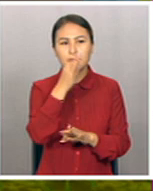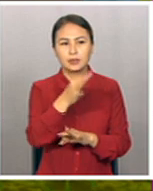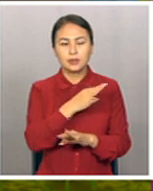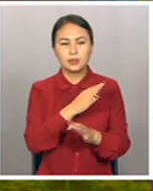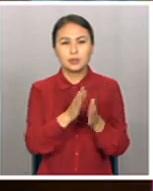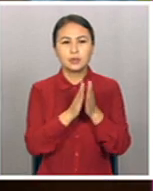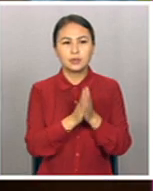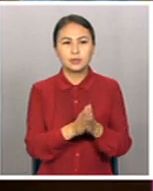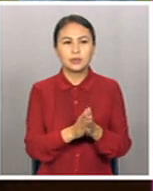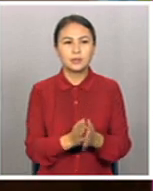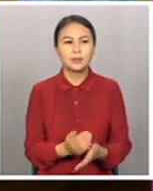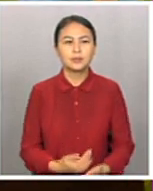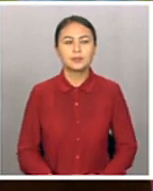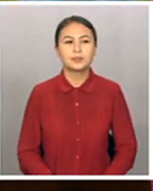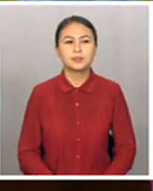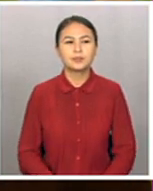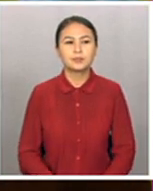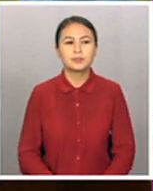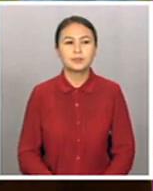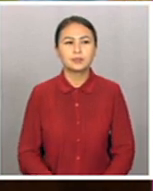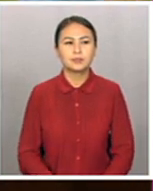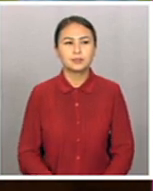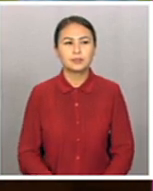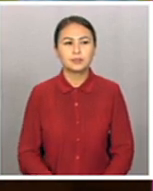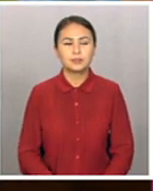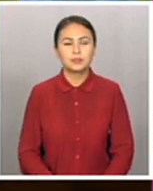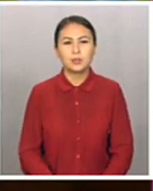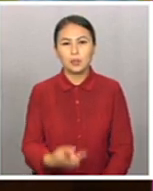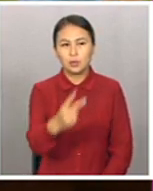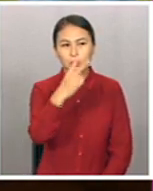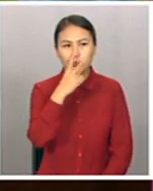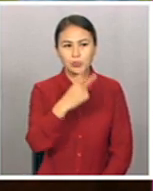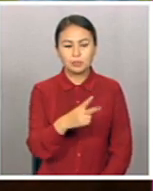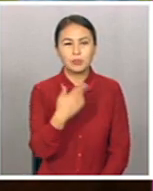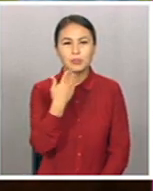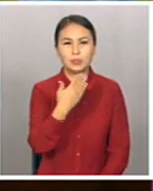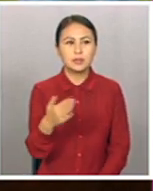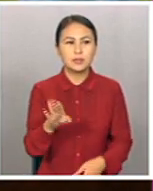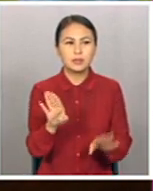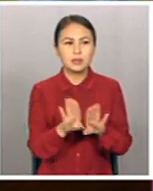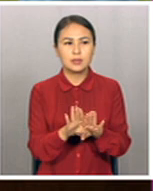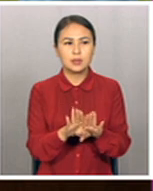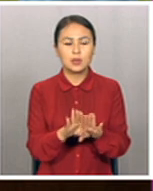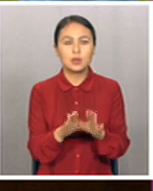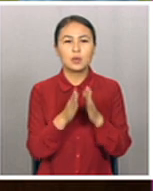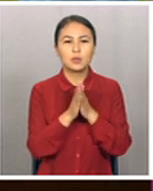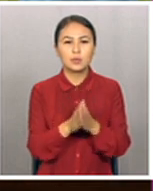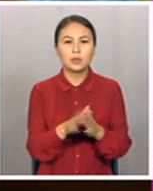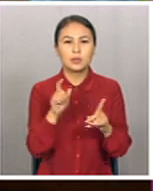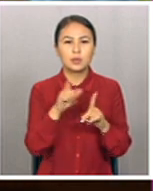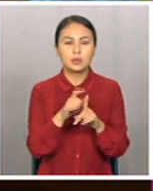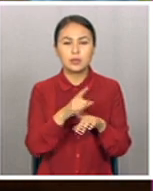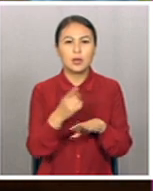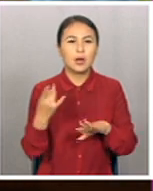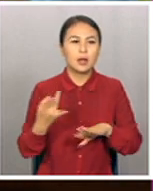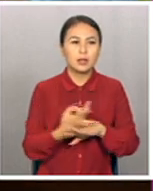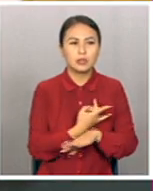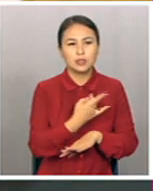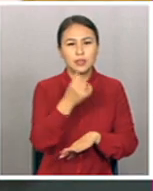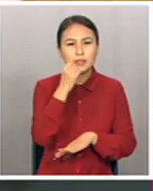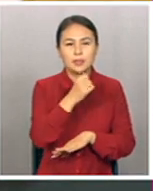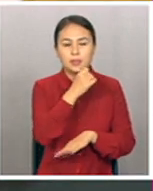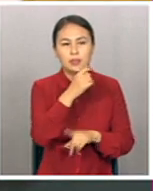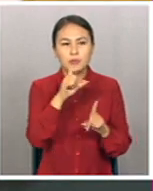өтінем! Жарайсың. Көрдің бе? Сен енді өтінемін деген алғашқы сиқырлы сөзді